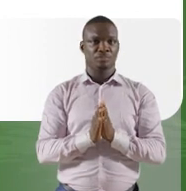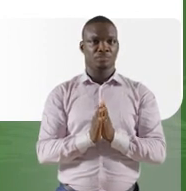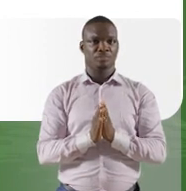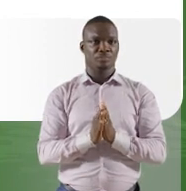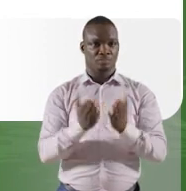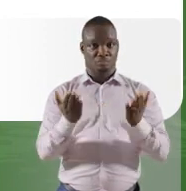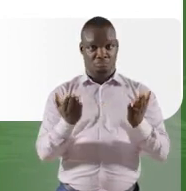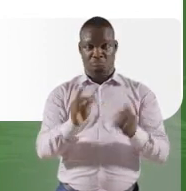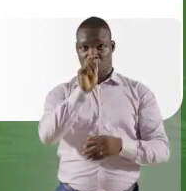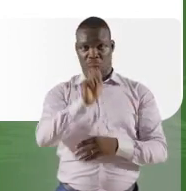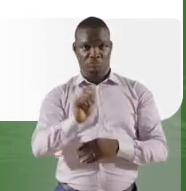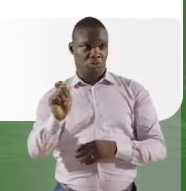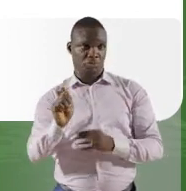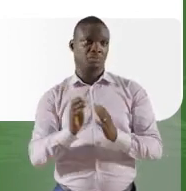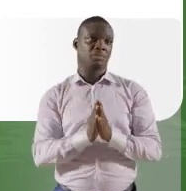Et donc,